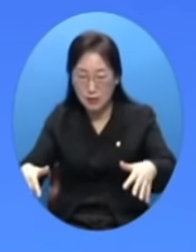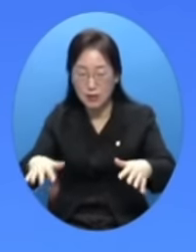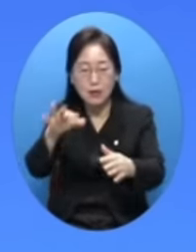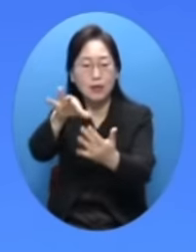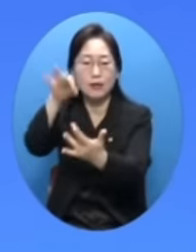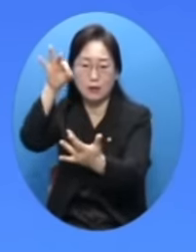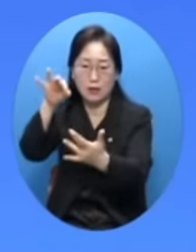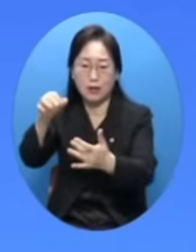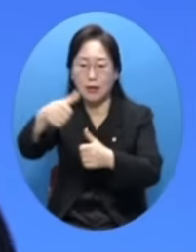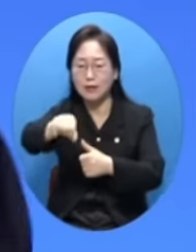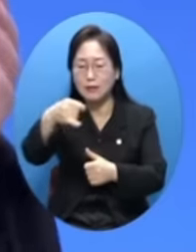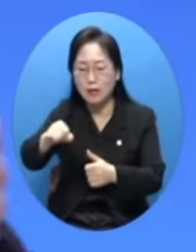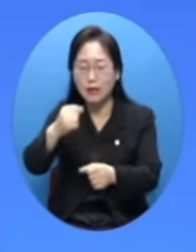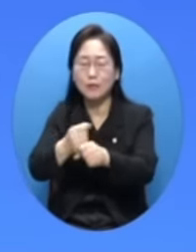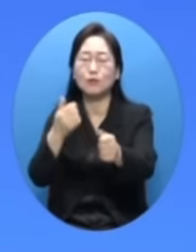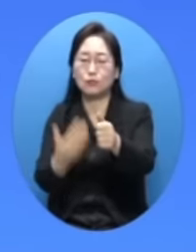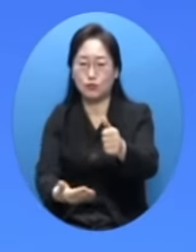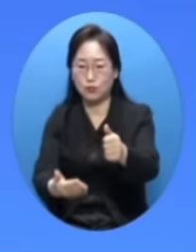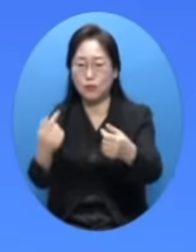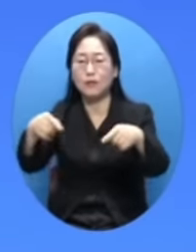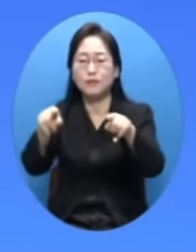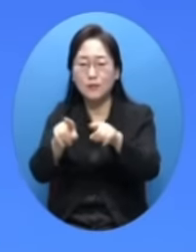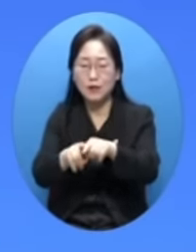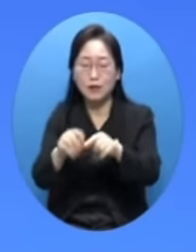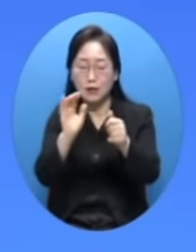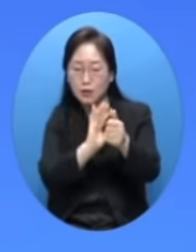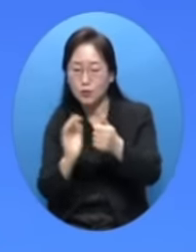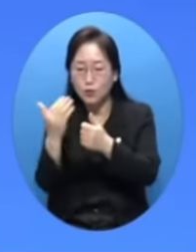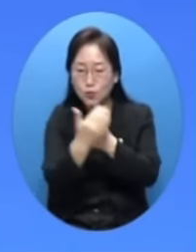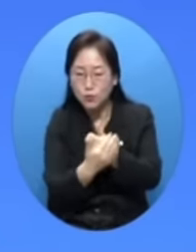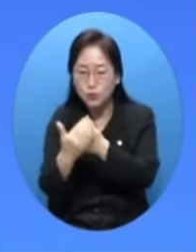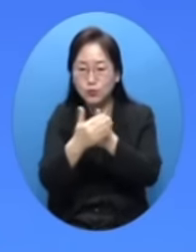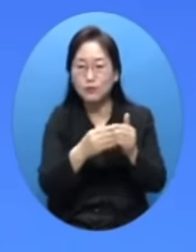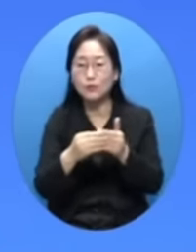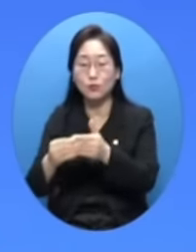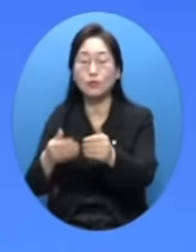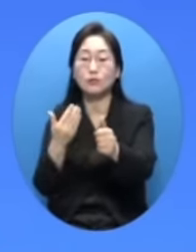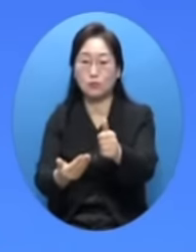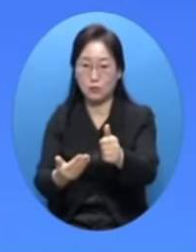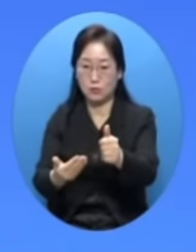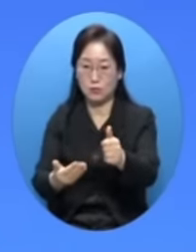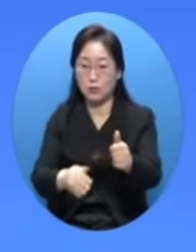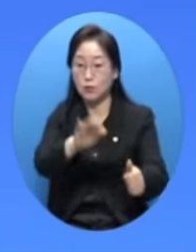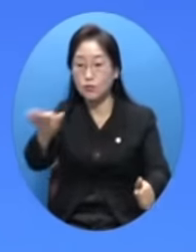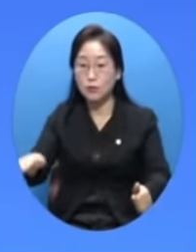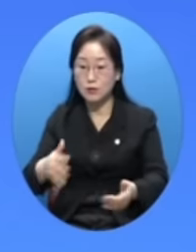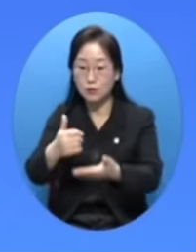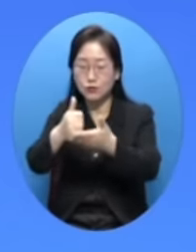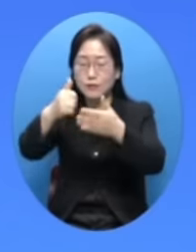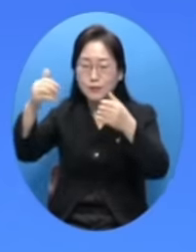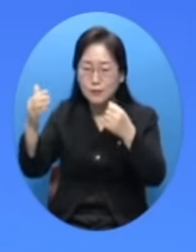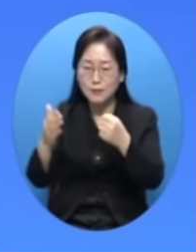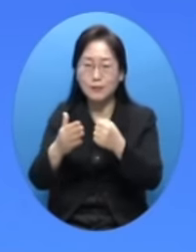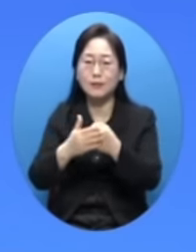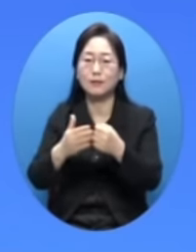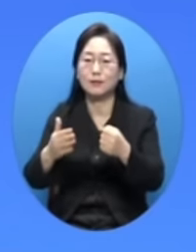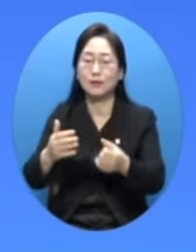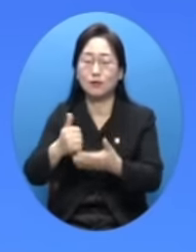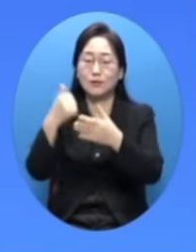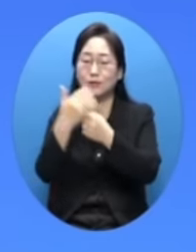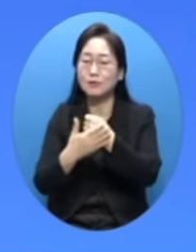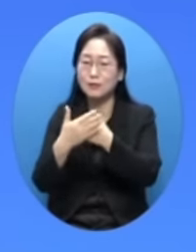찬양 삼아 주시고 함께하시고 돌보시고 인도해 주시기 때문에 우리는 주님 안에서 주님의